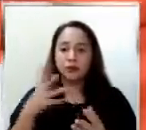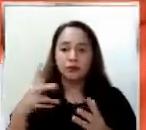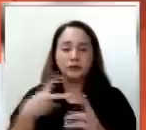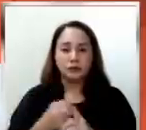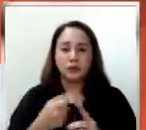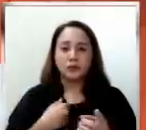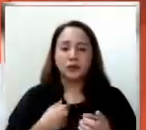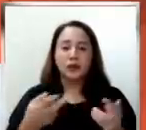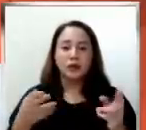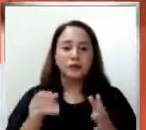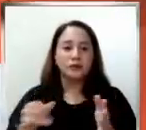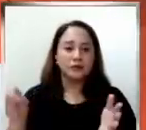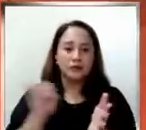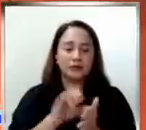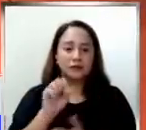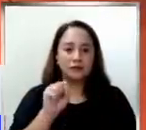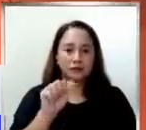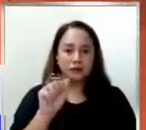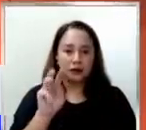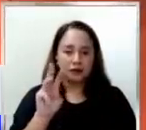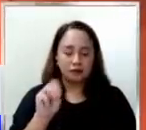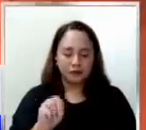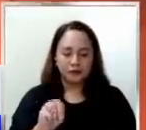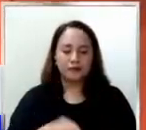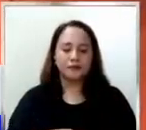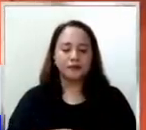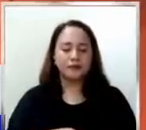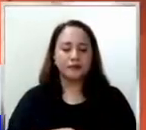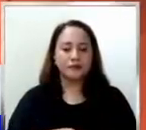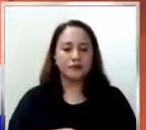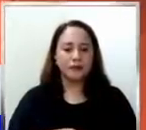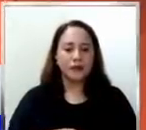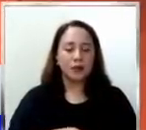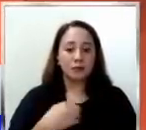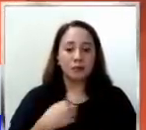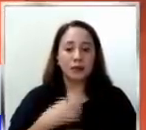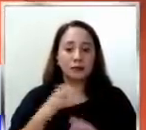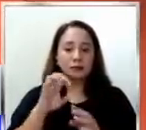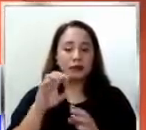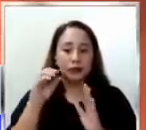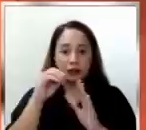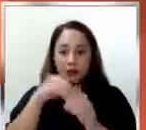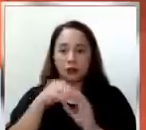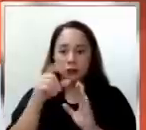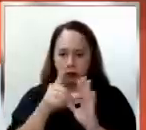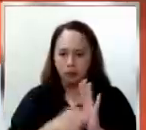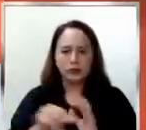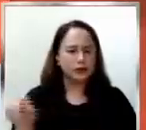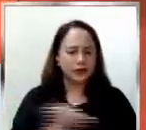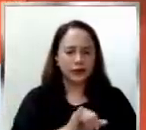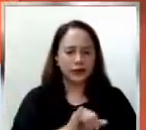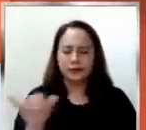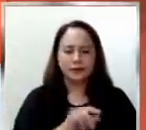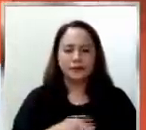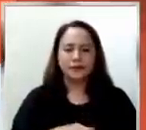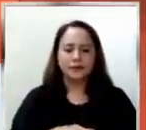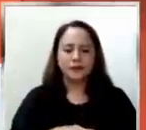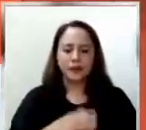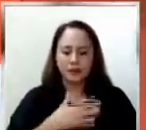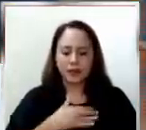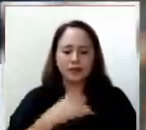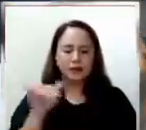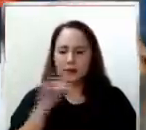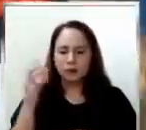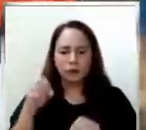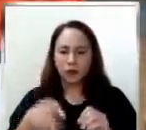scam. Ito yung mga binan ko nga, mayroon din eh. Sa ako mayroon din, saka nasira nga rin